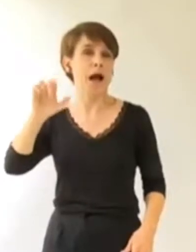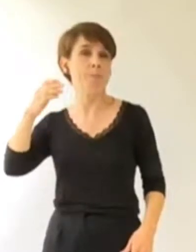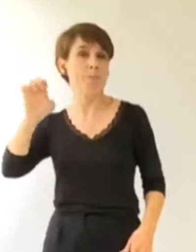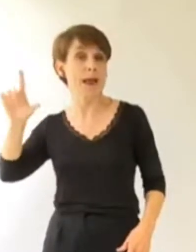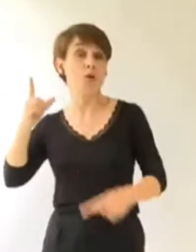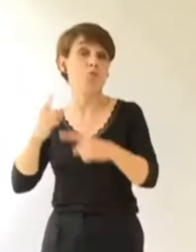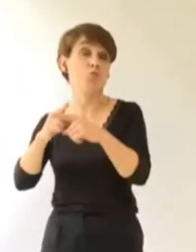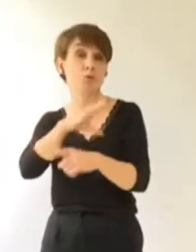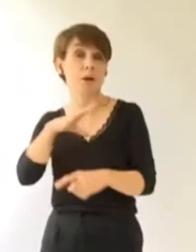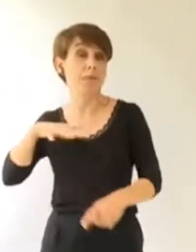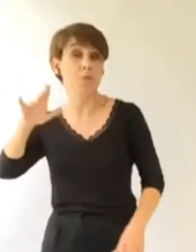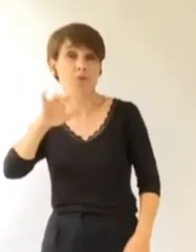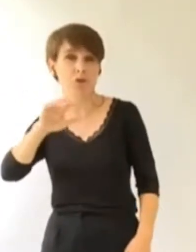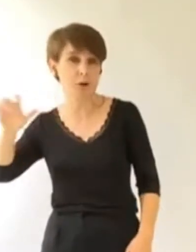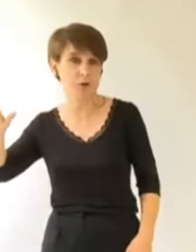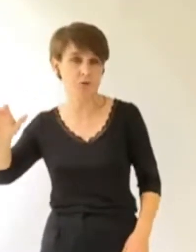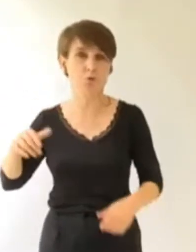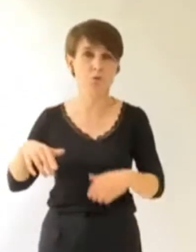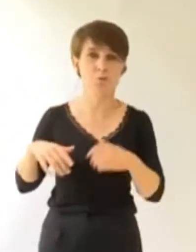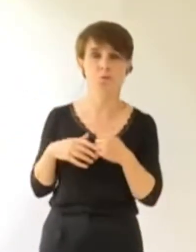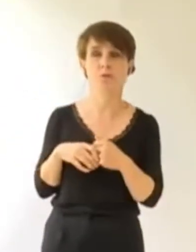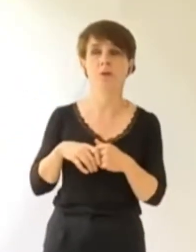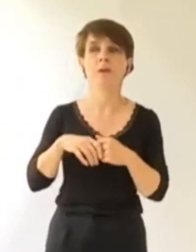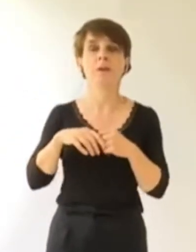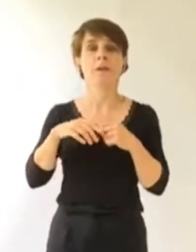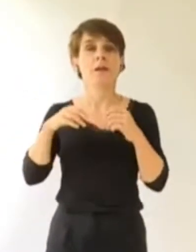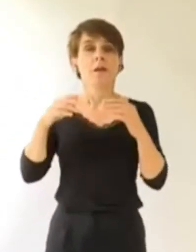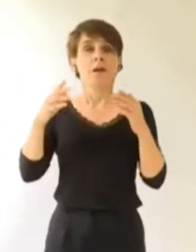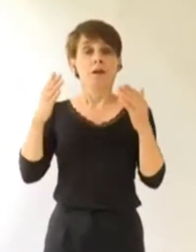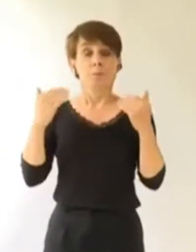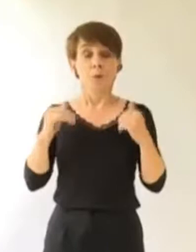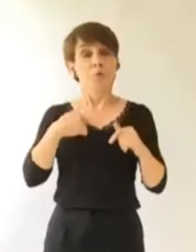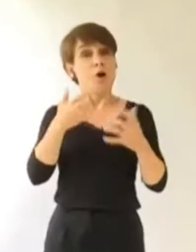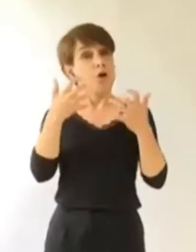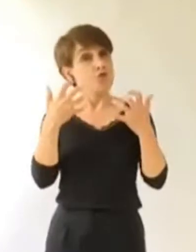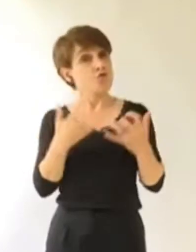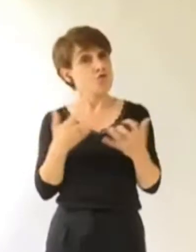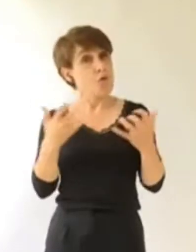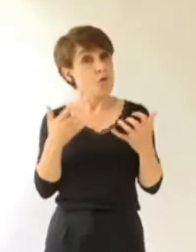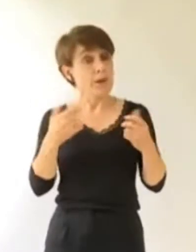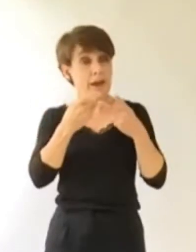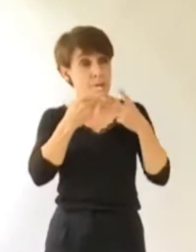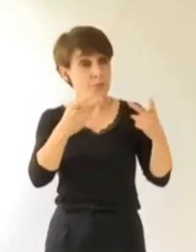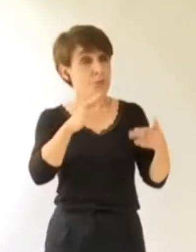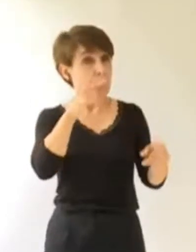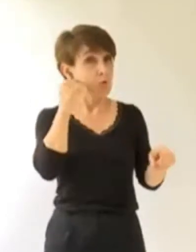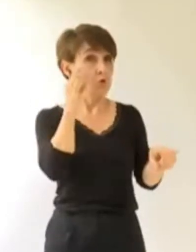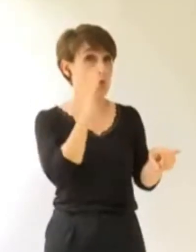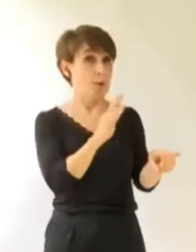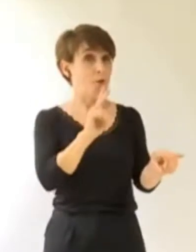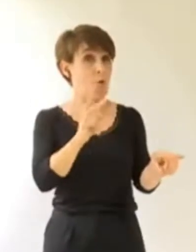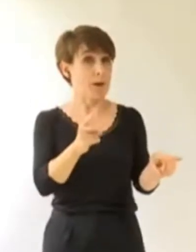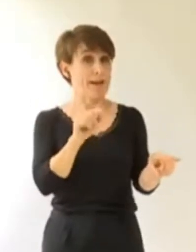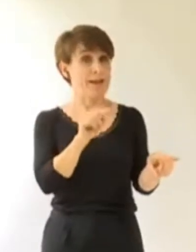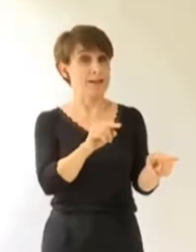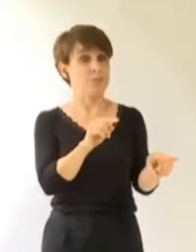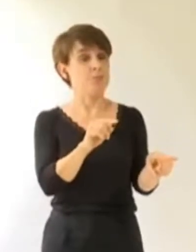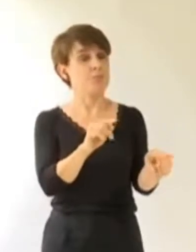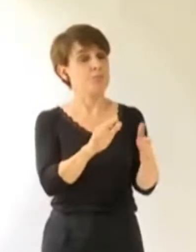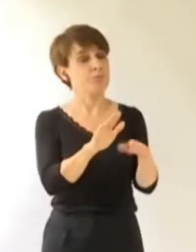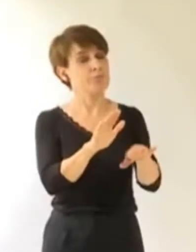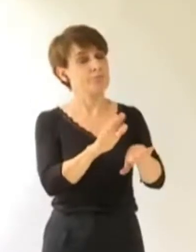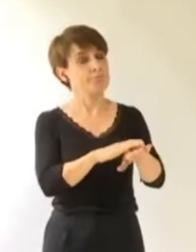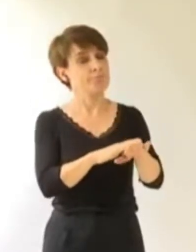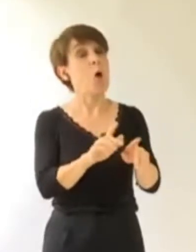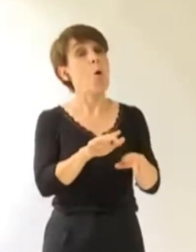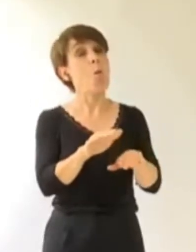qu'elles faisaient à la tête de l'OPHLM. Et je voudrais dire à M. Béron-Pérez qu'une politique se mesure par ses